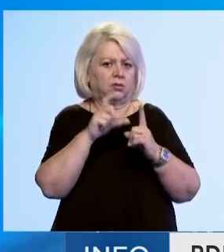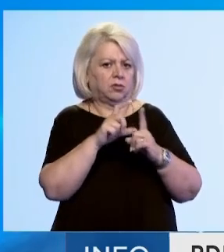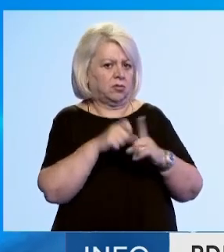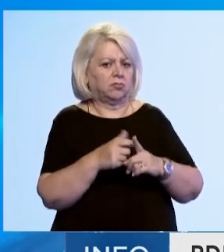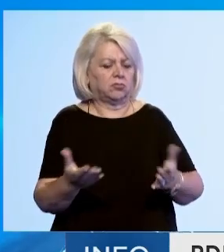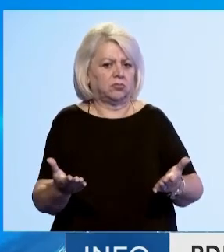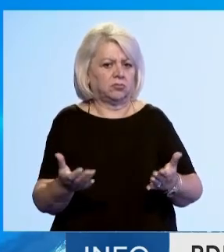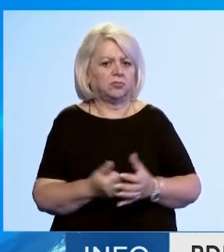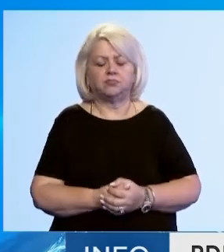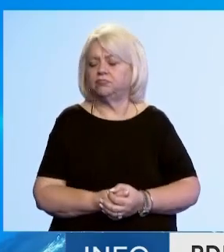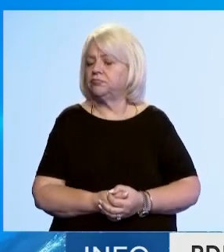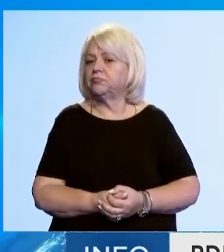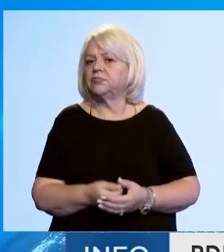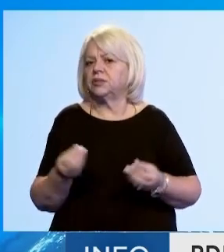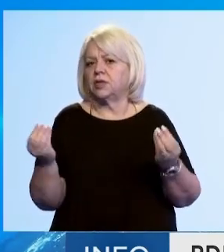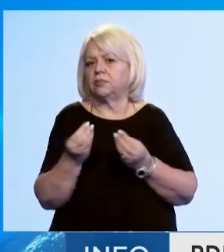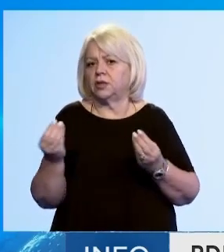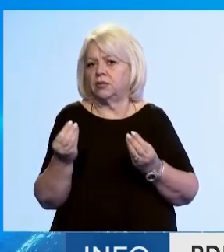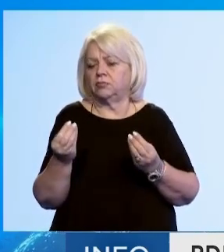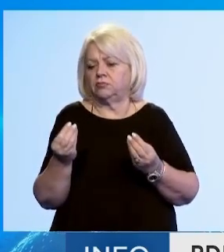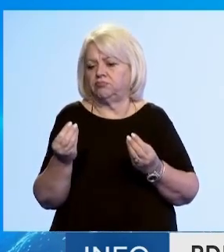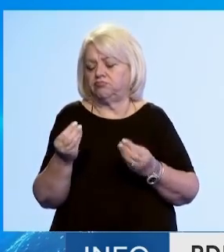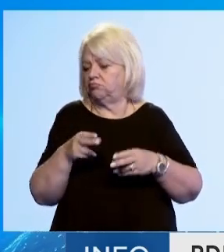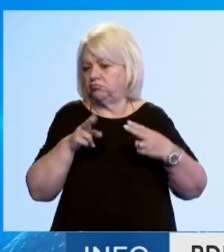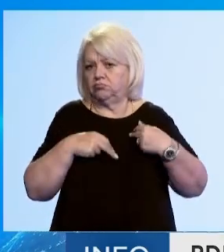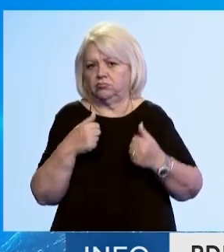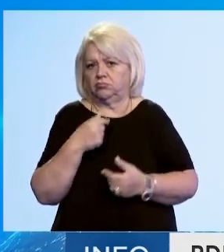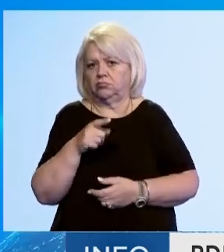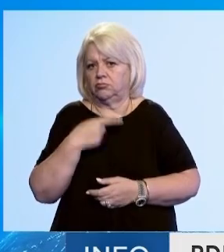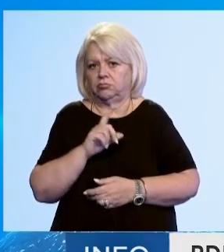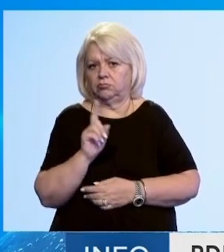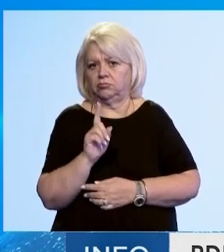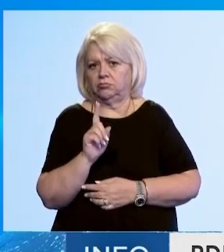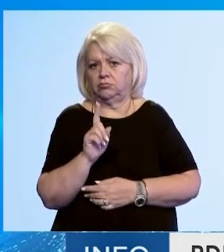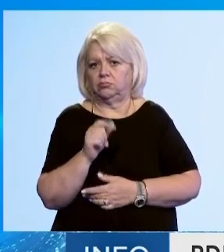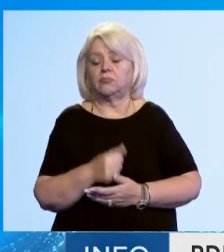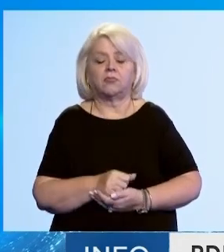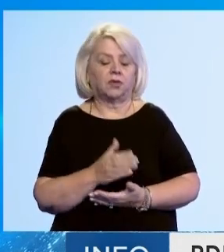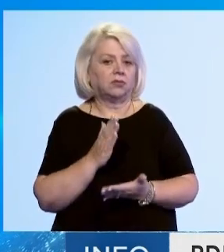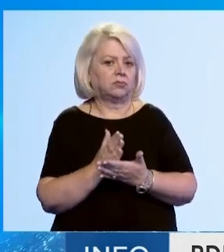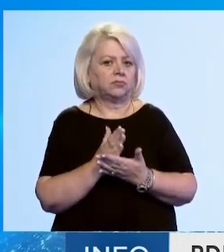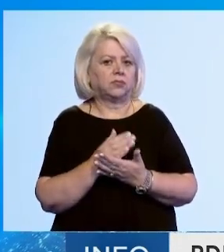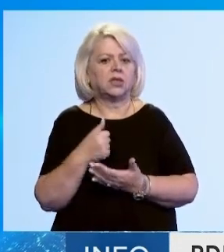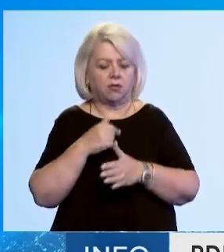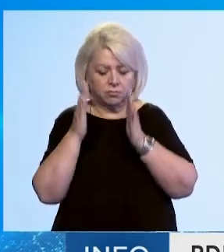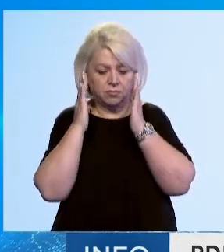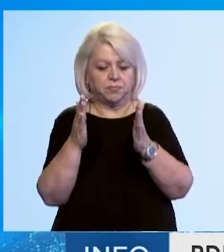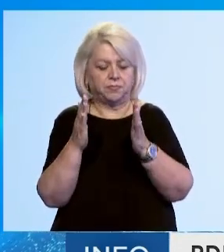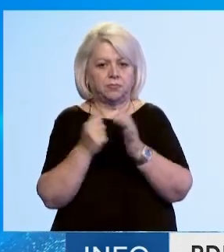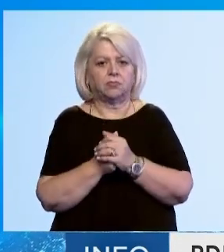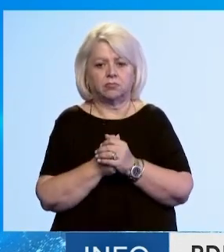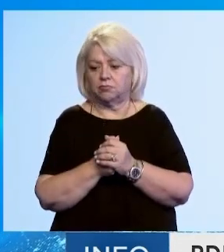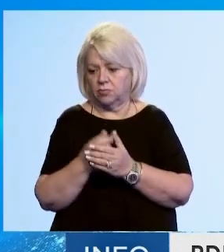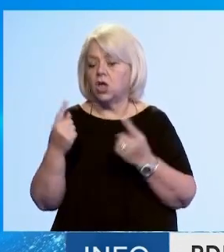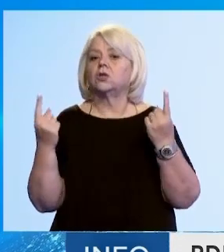e partisë demokratike të Kosovës, sepse nuk më takon mua që të flas për këtë çështje, por megjithatë ne besojmë se përkundër